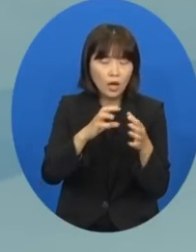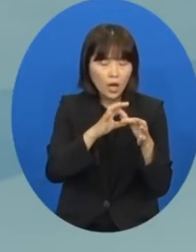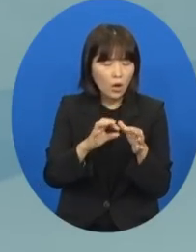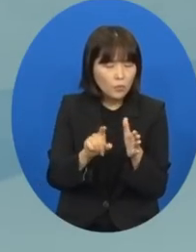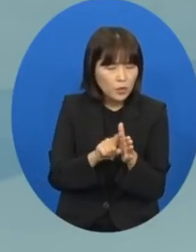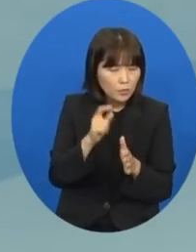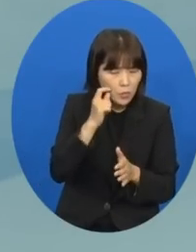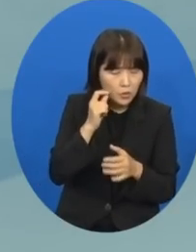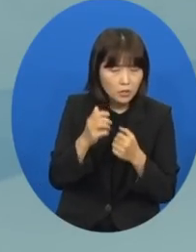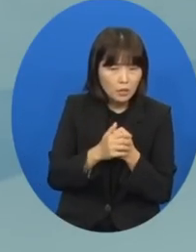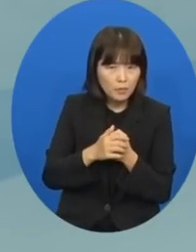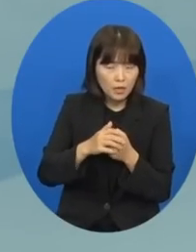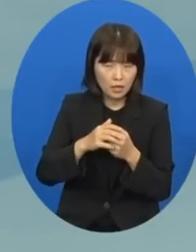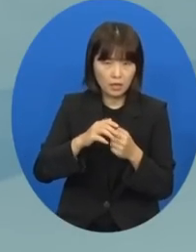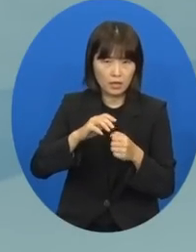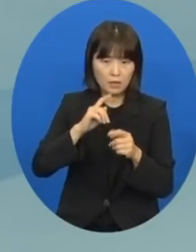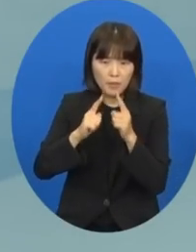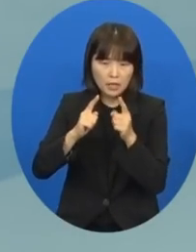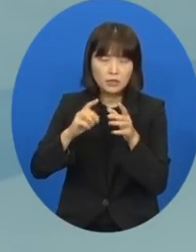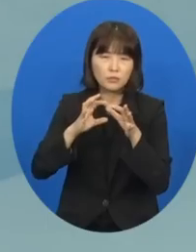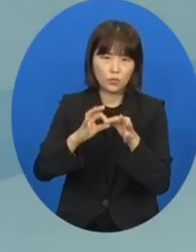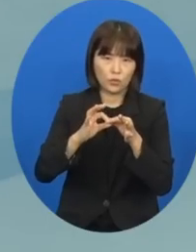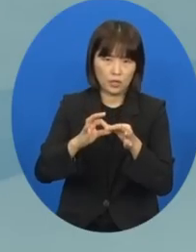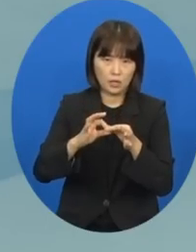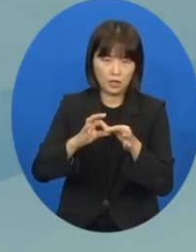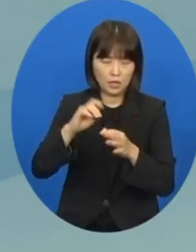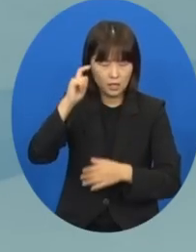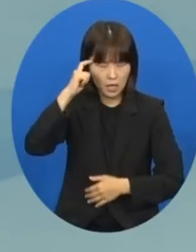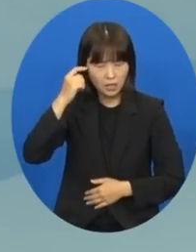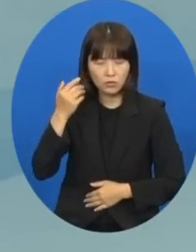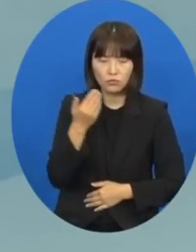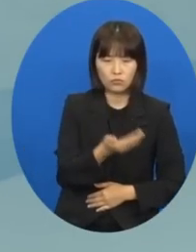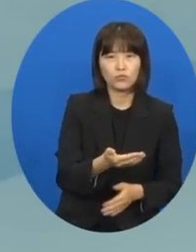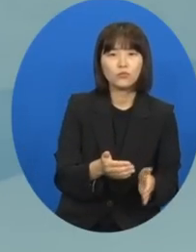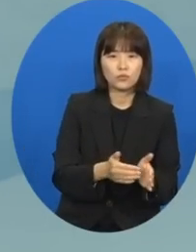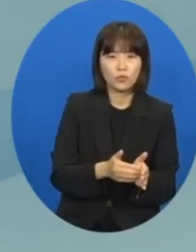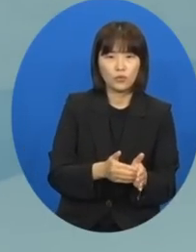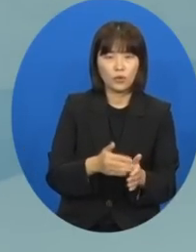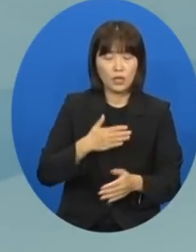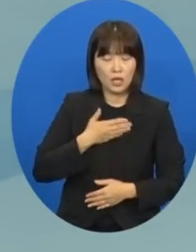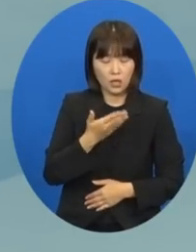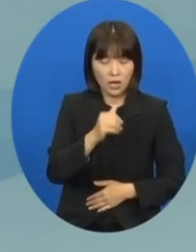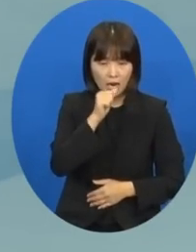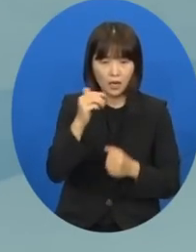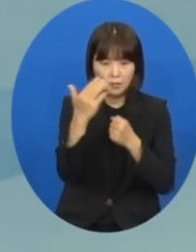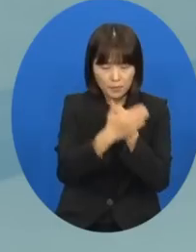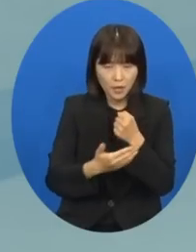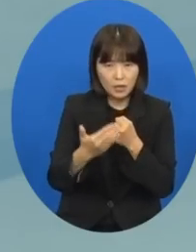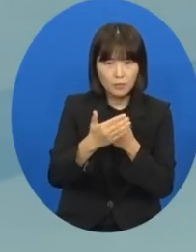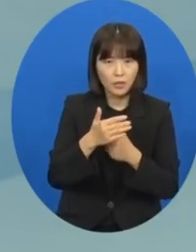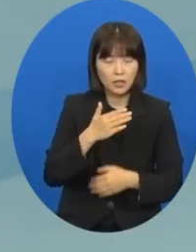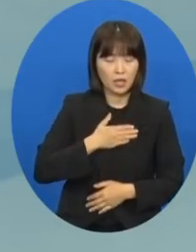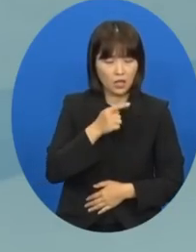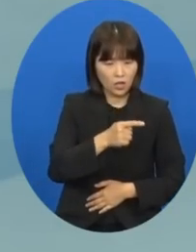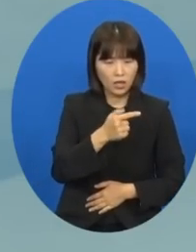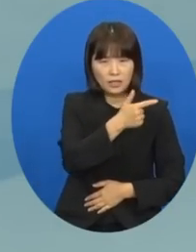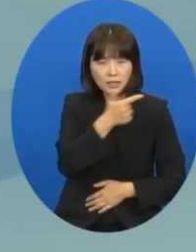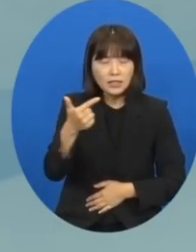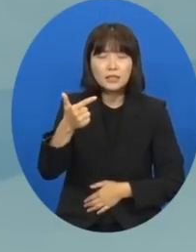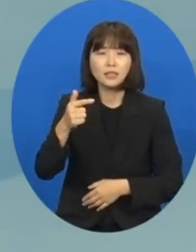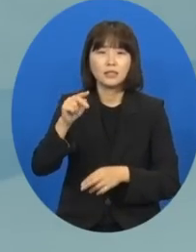거예요? 내적 징계하신 겁니다. 말씀으로 깨닫게 하신 거예요. 내가 너의 방패다, 내가 너의 큰 상급이다, 하늘의 별을